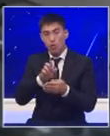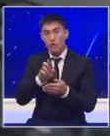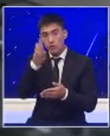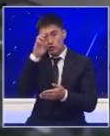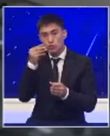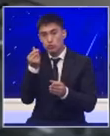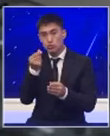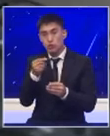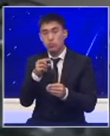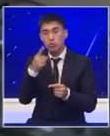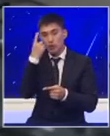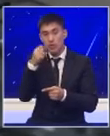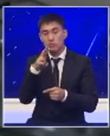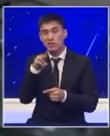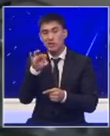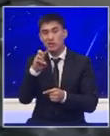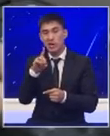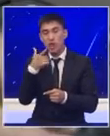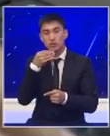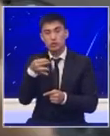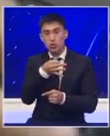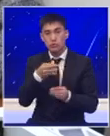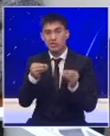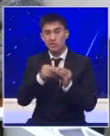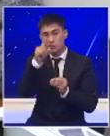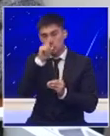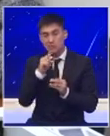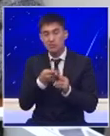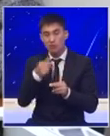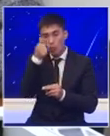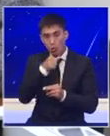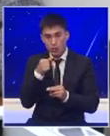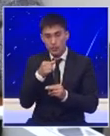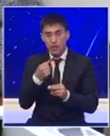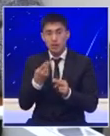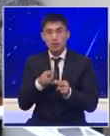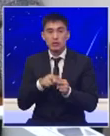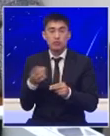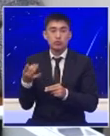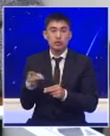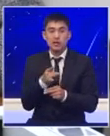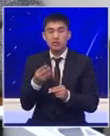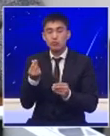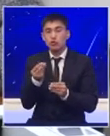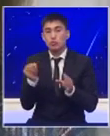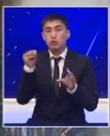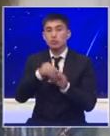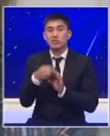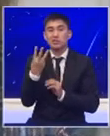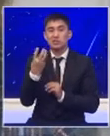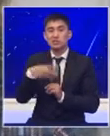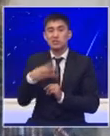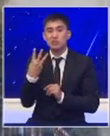бюджет по данным дгд Алматинской области за 10 месяцев текущего года кроме того в республиканский бюджет поступило